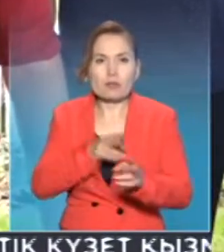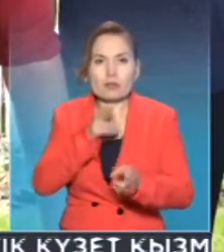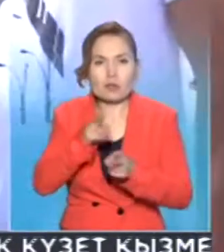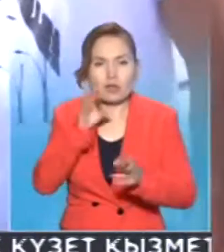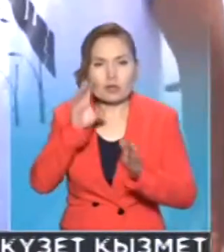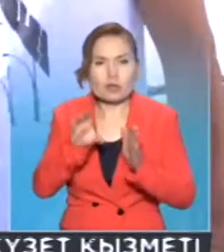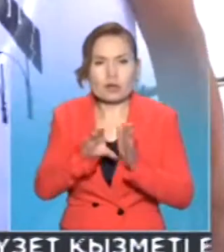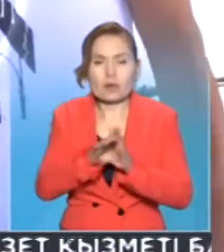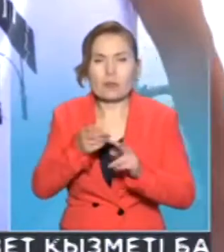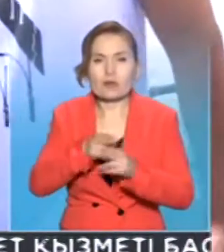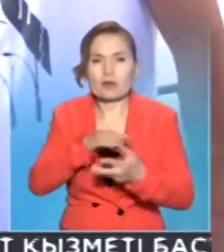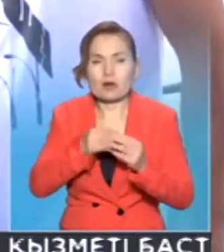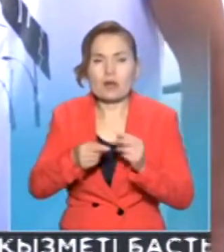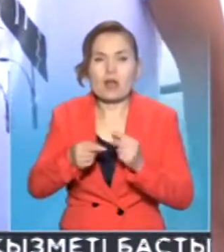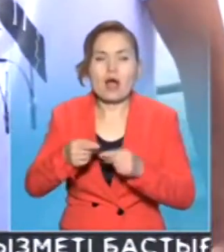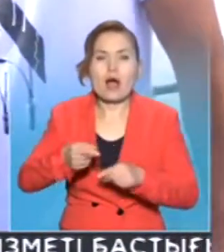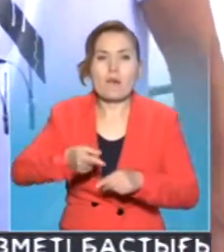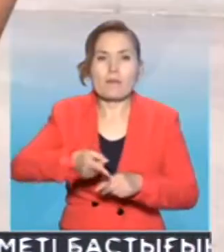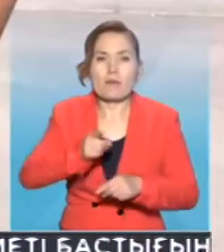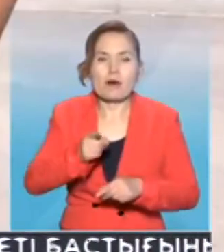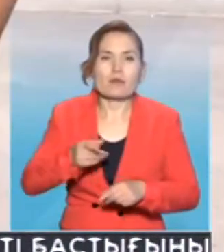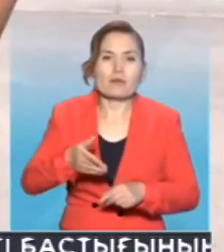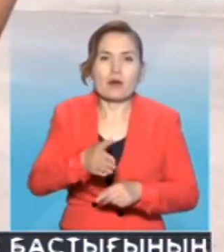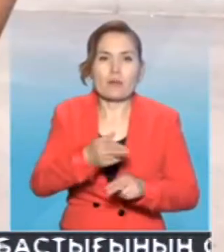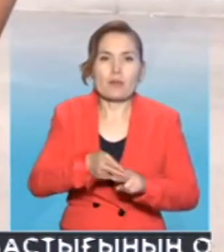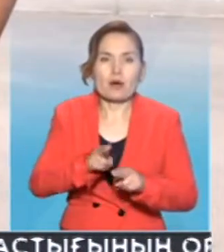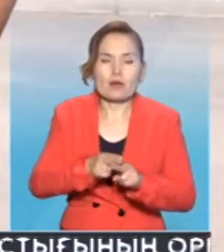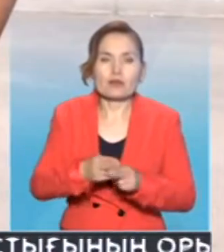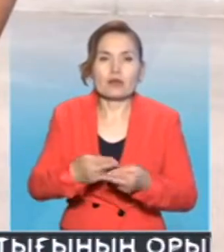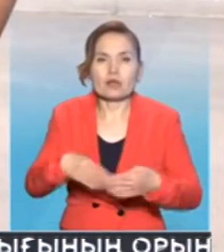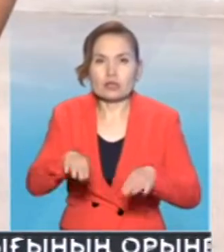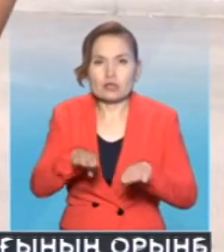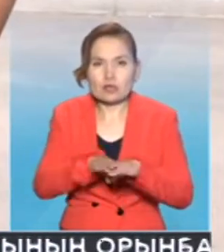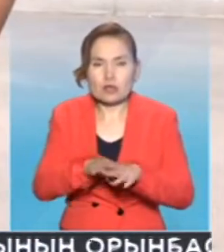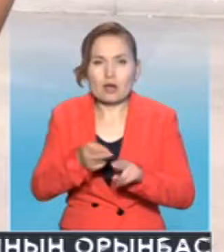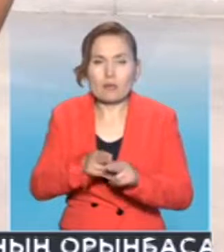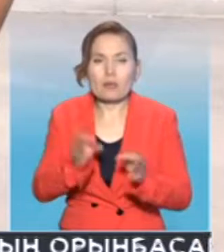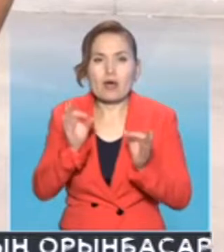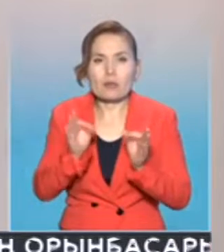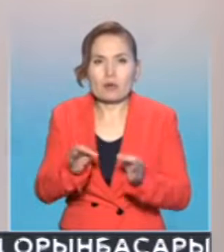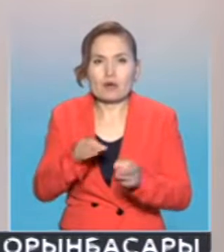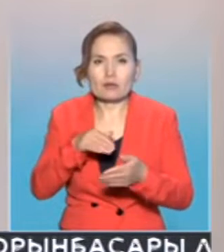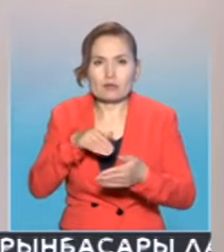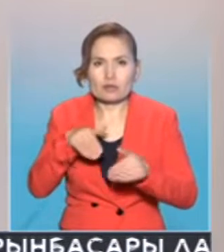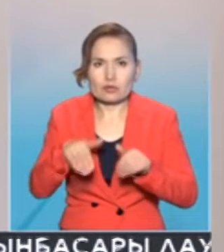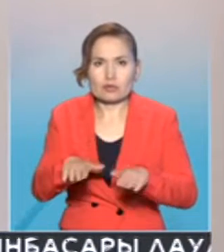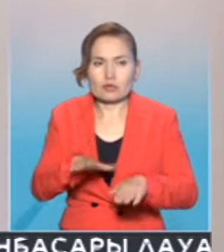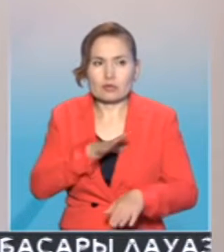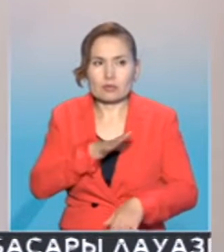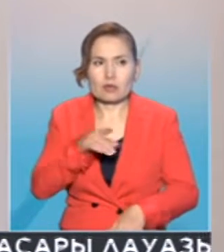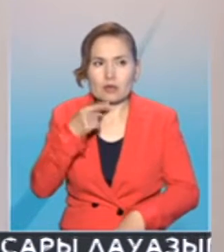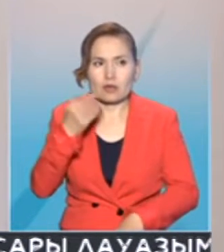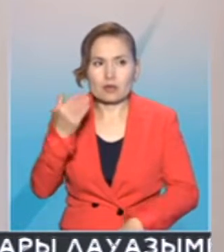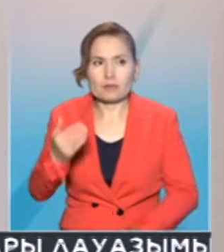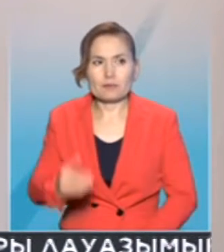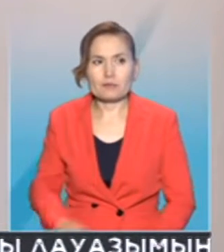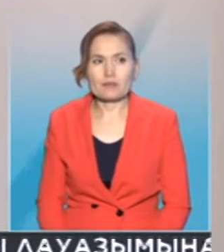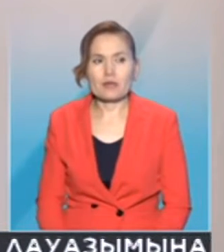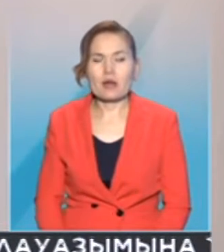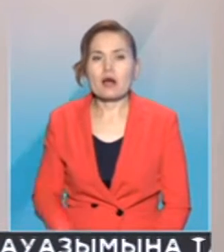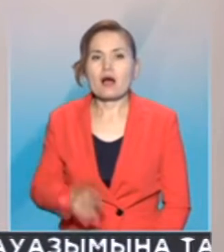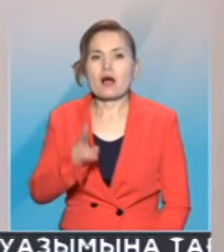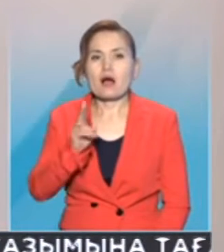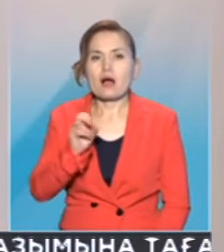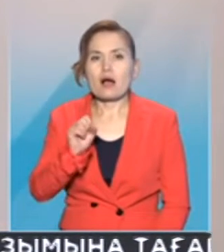сөзінше, кәсіпшілік балық аулауға мораторий енгізу ғылыми зерттеудің қорытындысы негізінде жүзеге асады. Ғылыми ұйымдардың мәліметінше Қапшағай